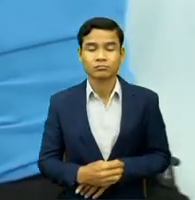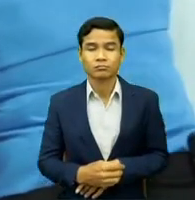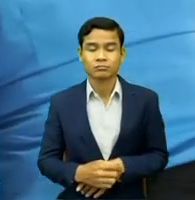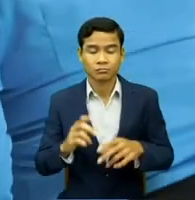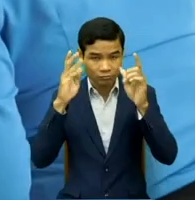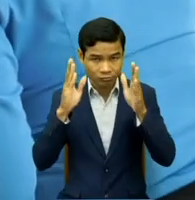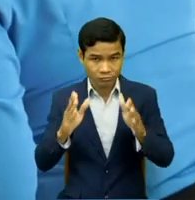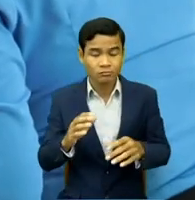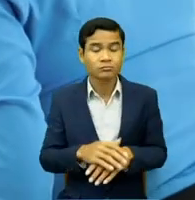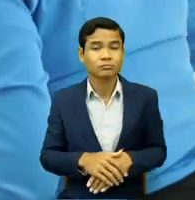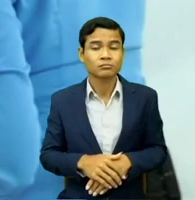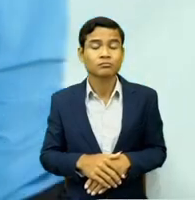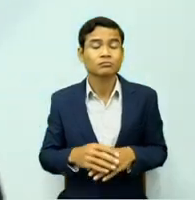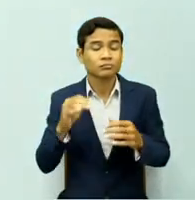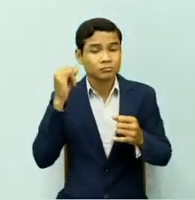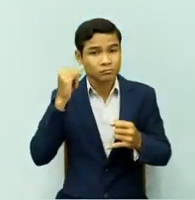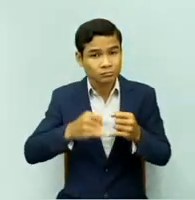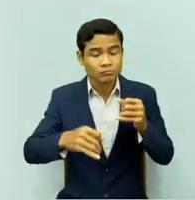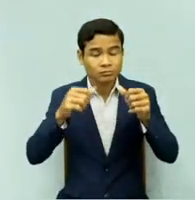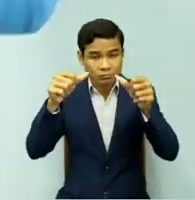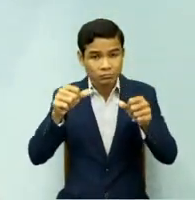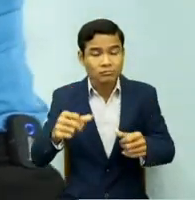នឹងបិទអ្វីបិទចុងក្រោយគេកូនណា